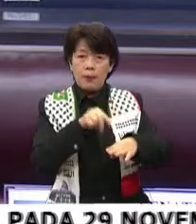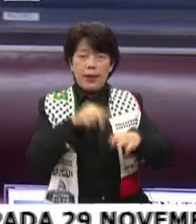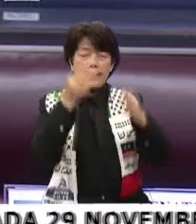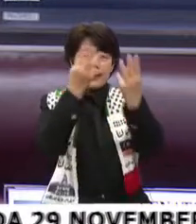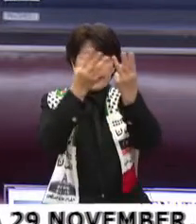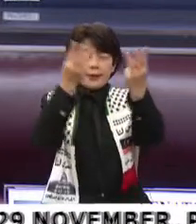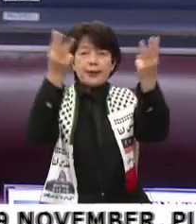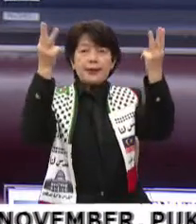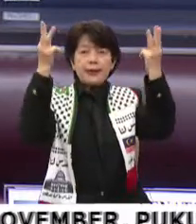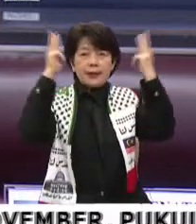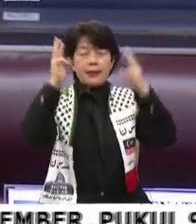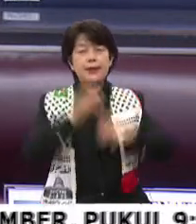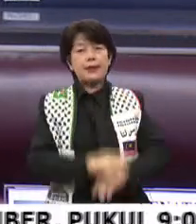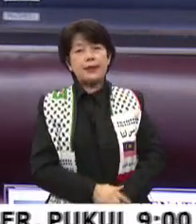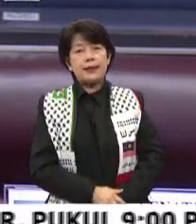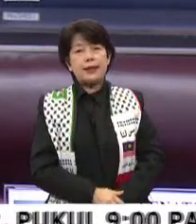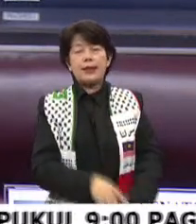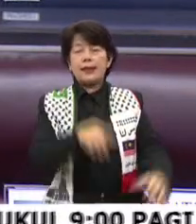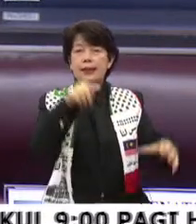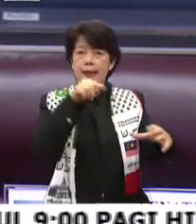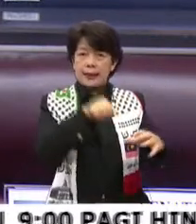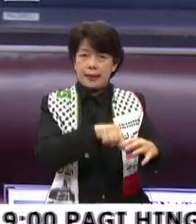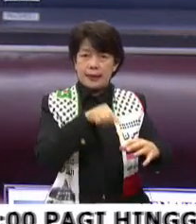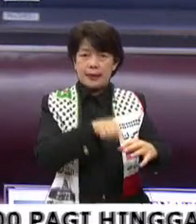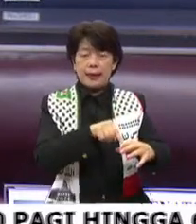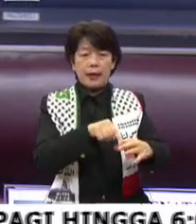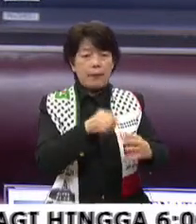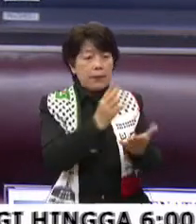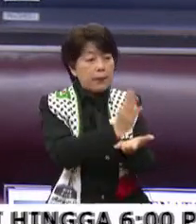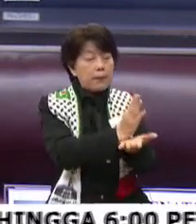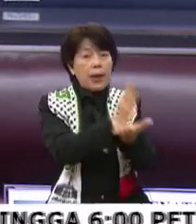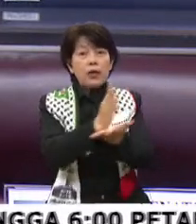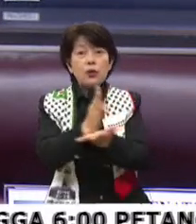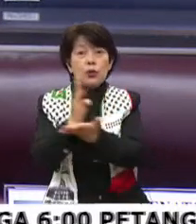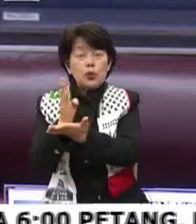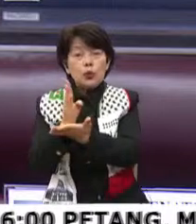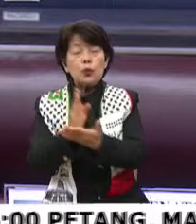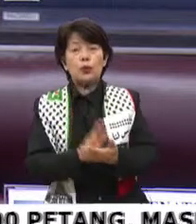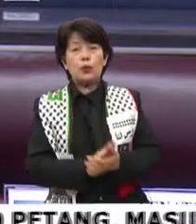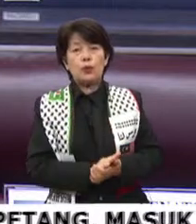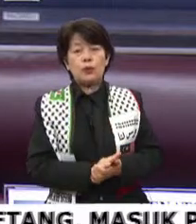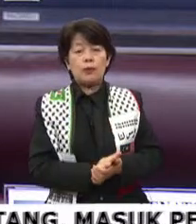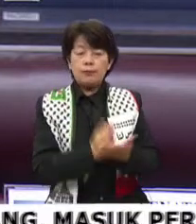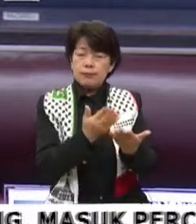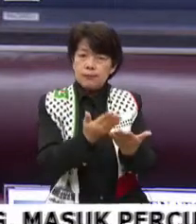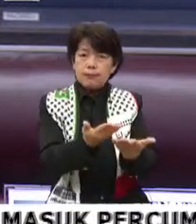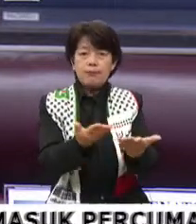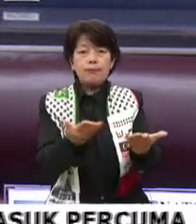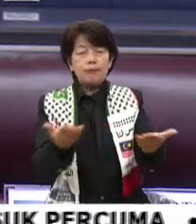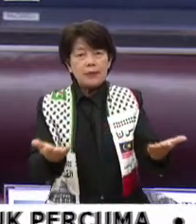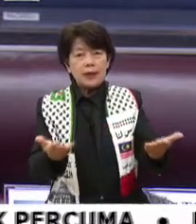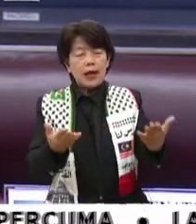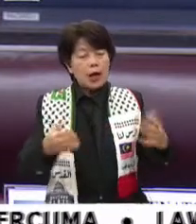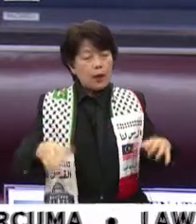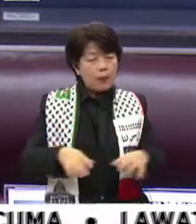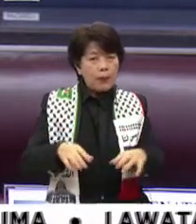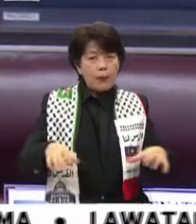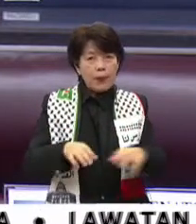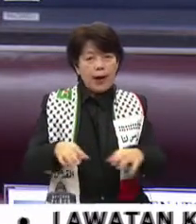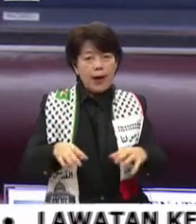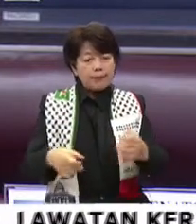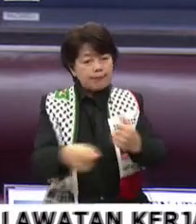musuh kita telah pun membantu mereka membuat hasil